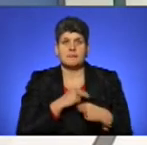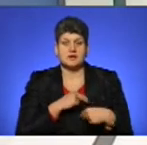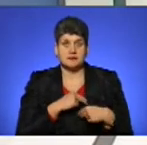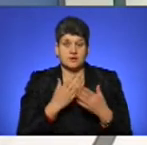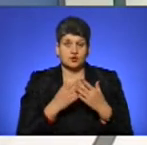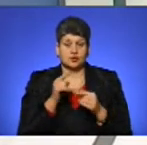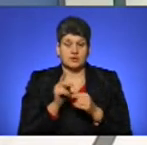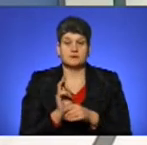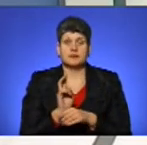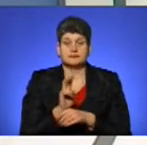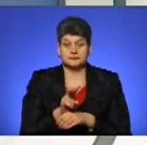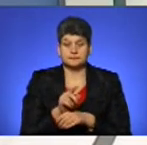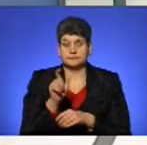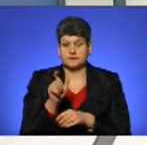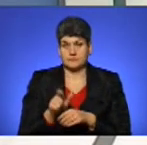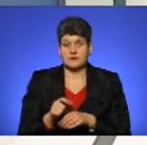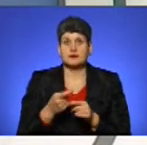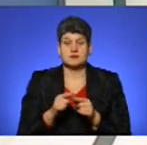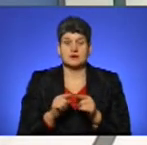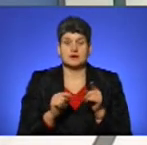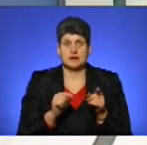до них звертаються пацієнти з такими